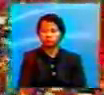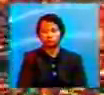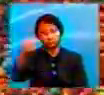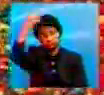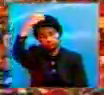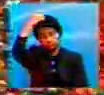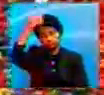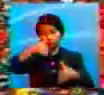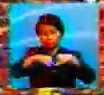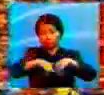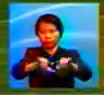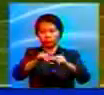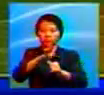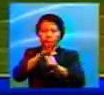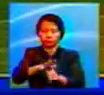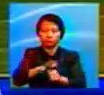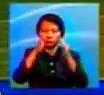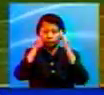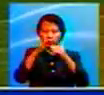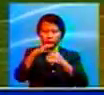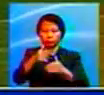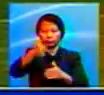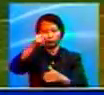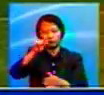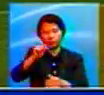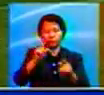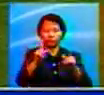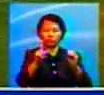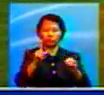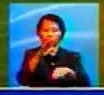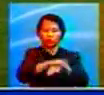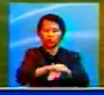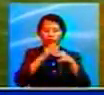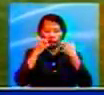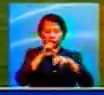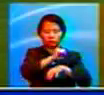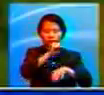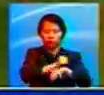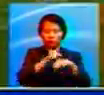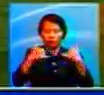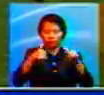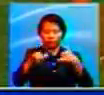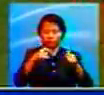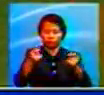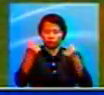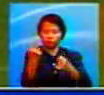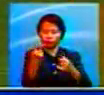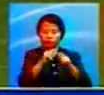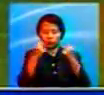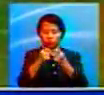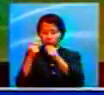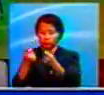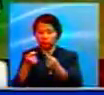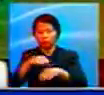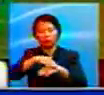Selangor pula terus memberikan tekanan kepada Pahang selepas menang tipis 1-0 ke atas Lions 12. Permainan pantas kedua-dua pasukan